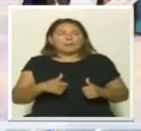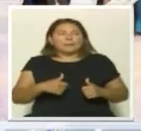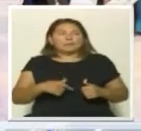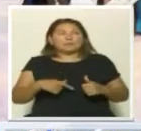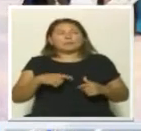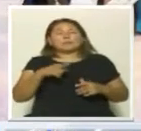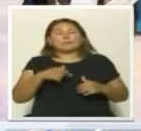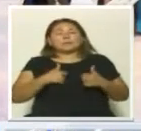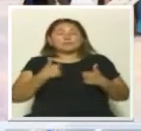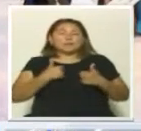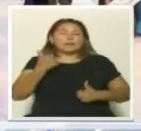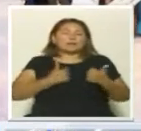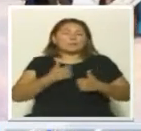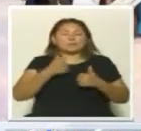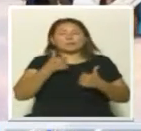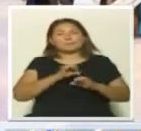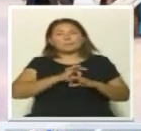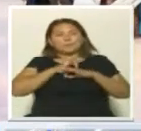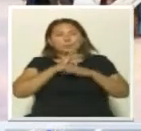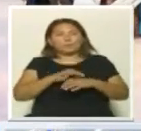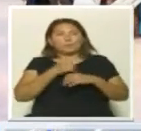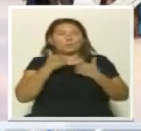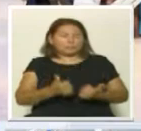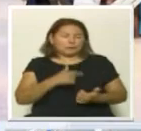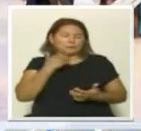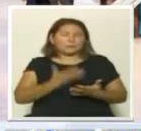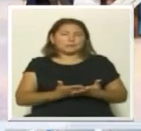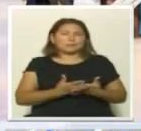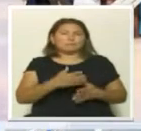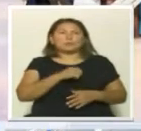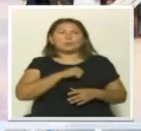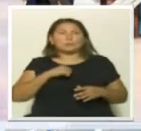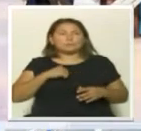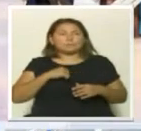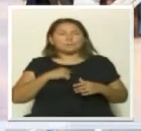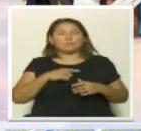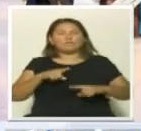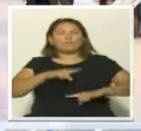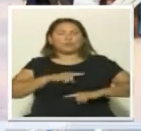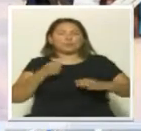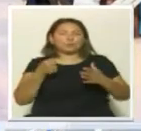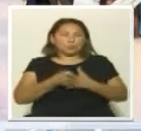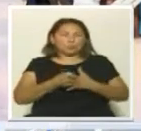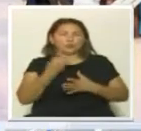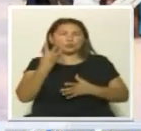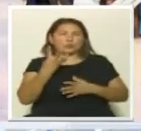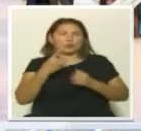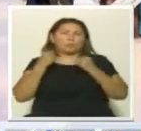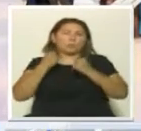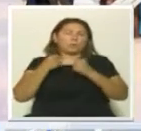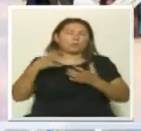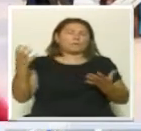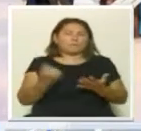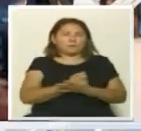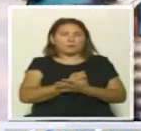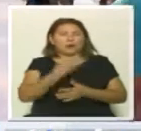Шоқыр Бөлтегұл атамыздың жарысы 5 күндікке жақсы созылды. Мен осы финалға дейін финалды жекпе-жекке 4 бой өткіздім. Бірінші